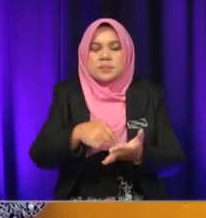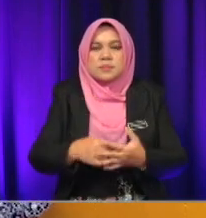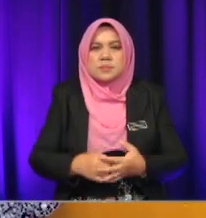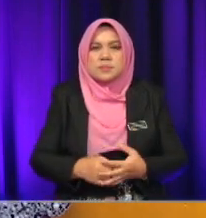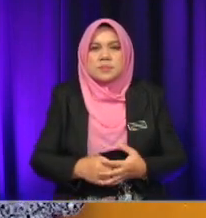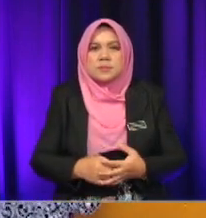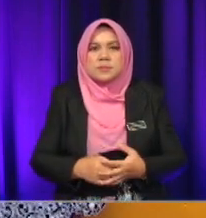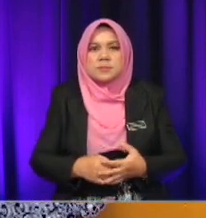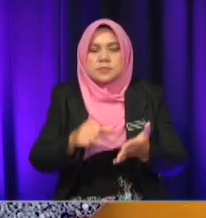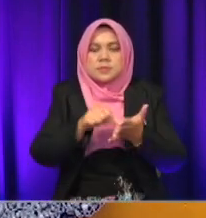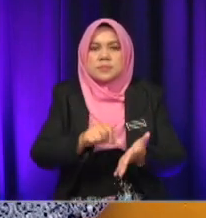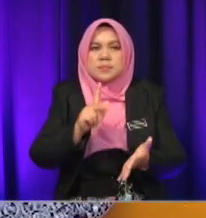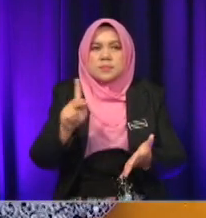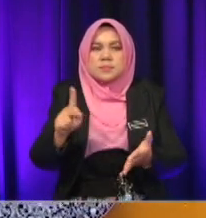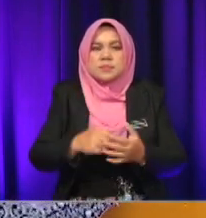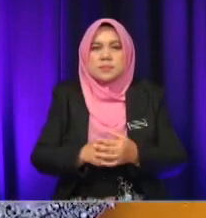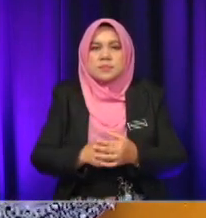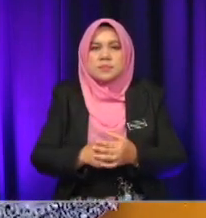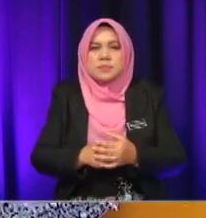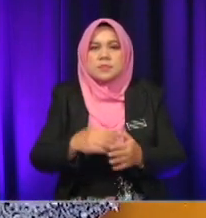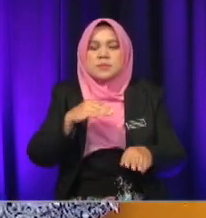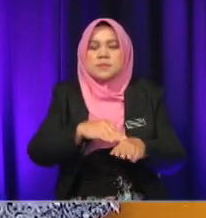saya kan menekankan pada